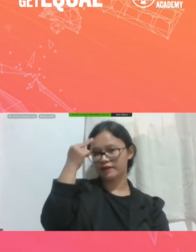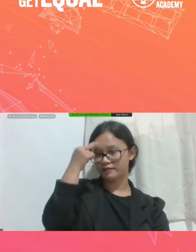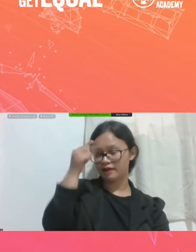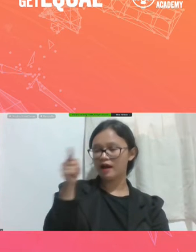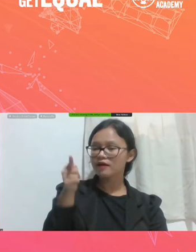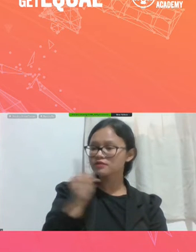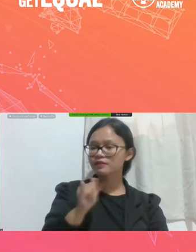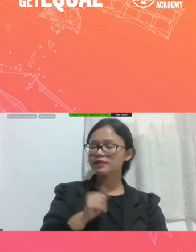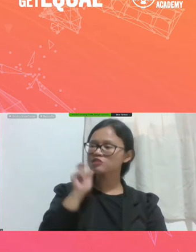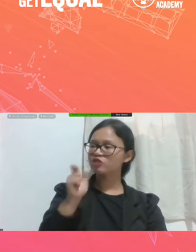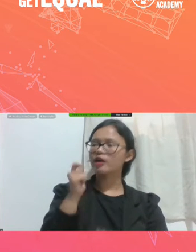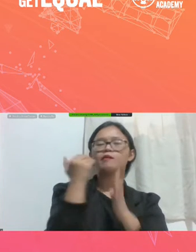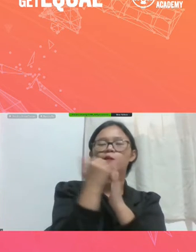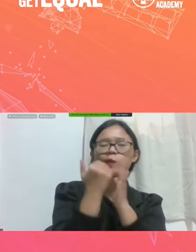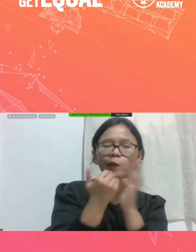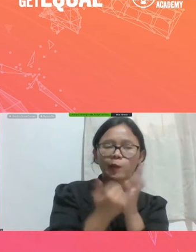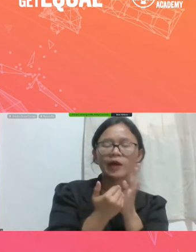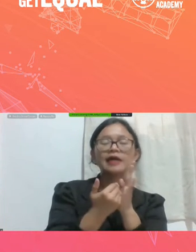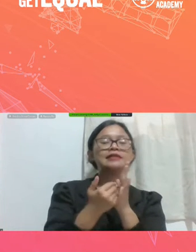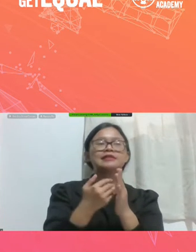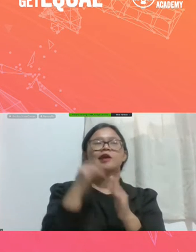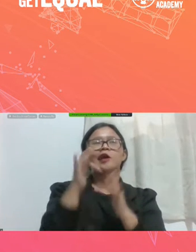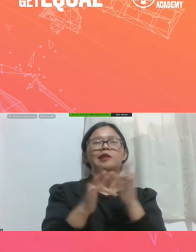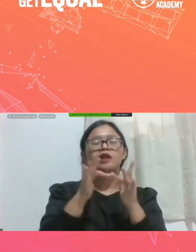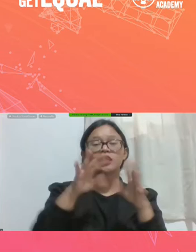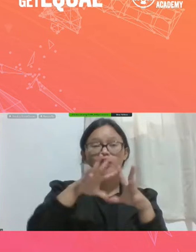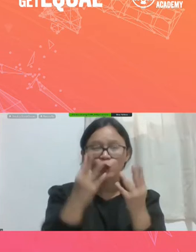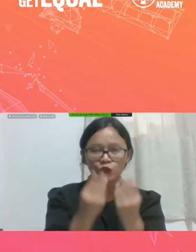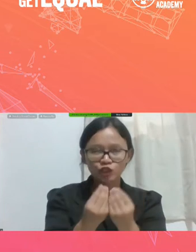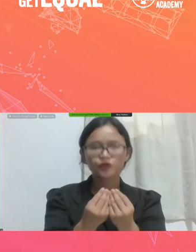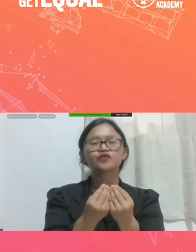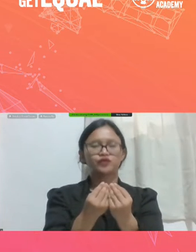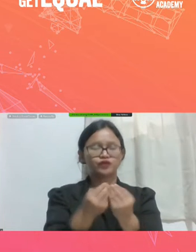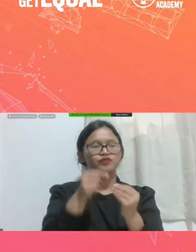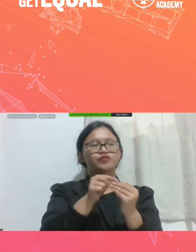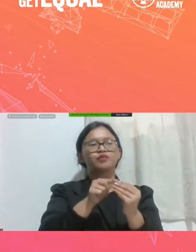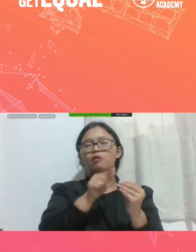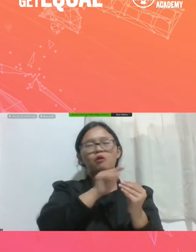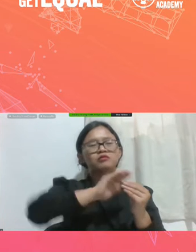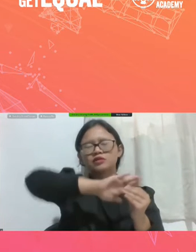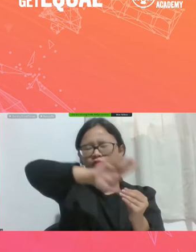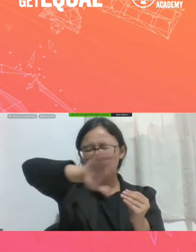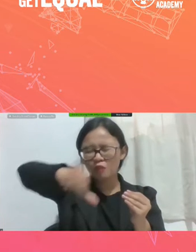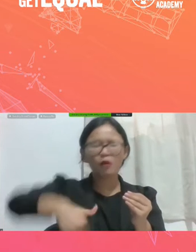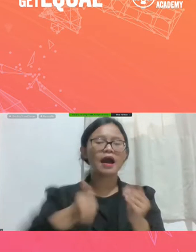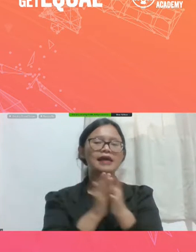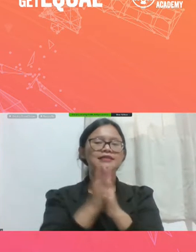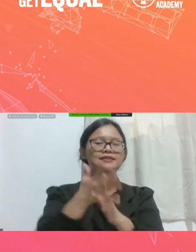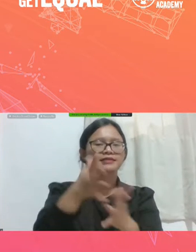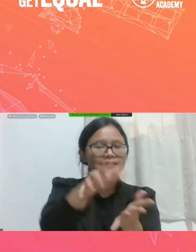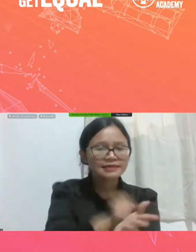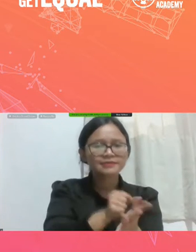penegakan hukum untuk memastikan internet yang inklusif, yang pasti pertama inklusif agar setiap orang punya akses juga sekarang itu